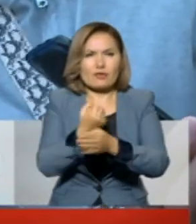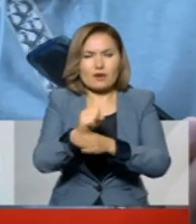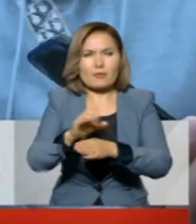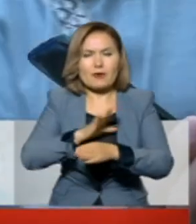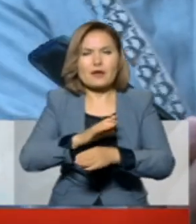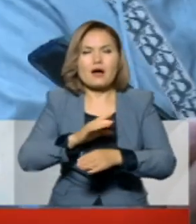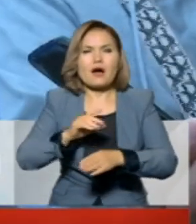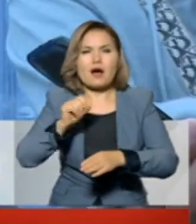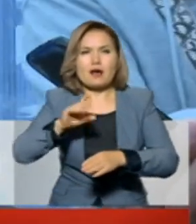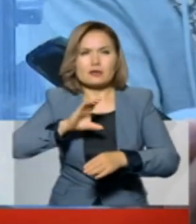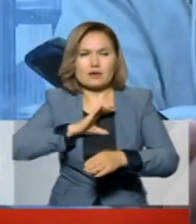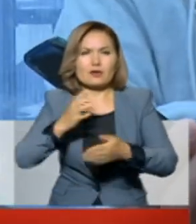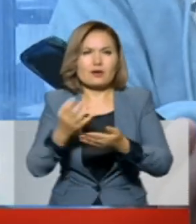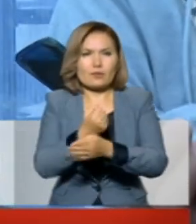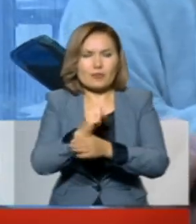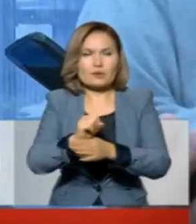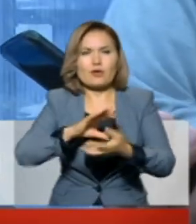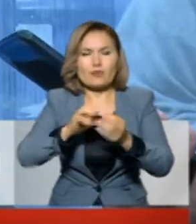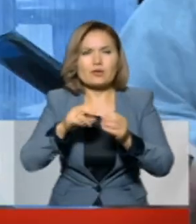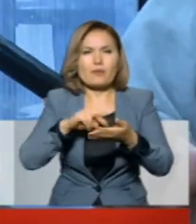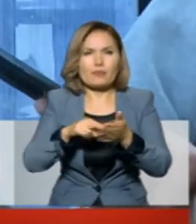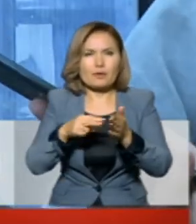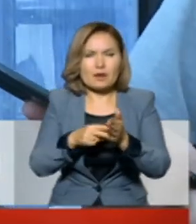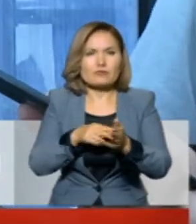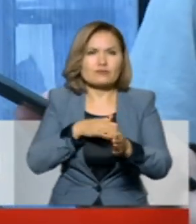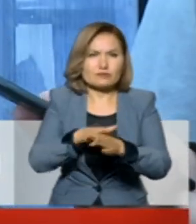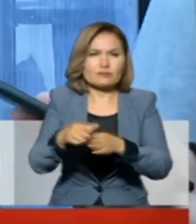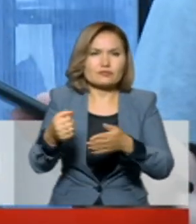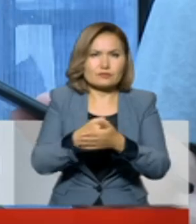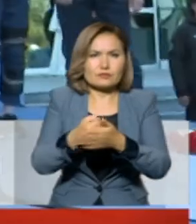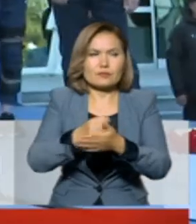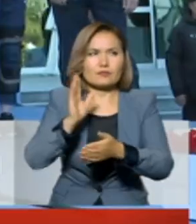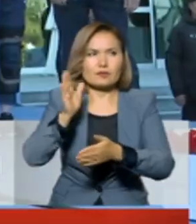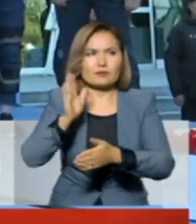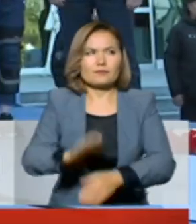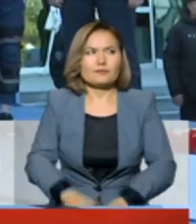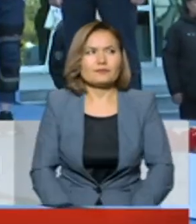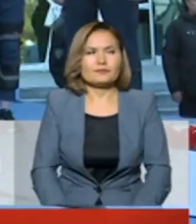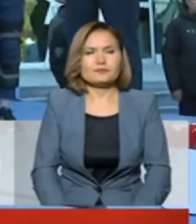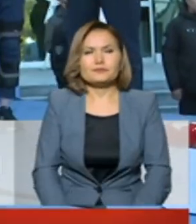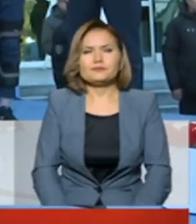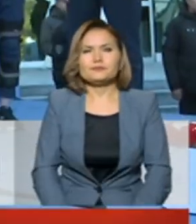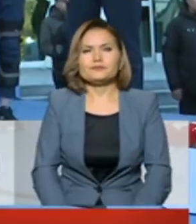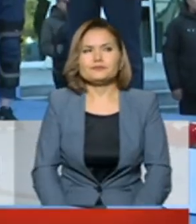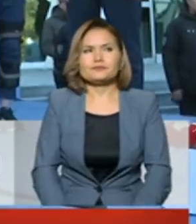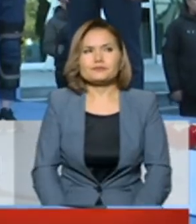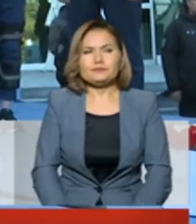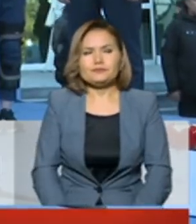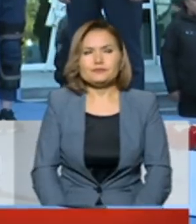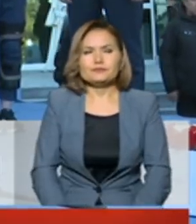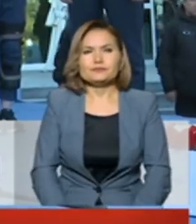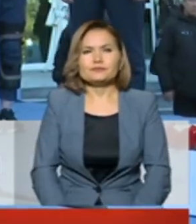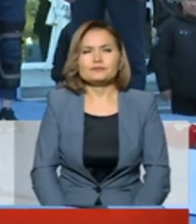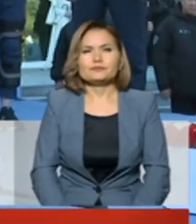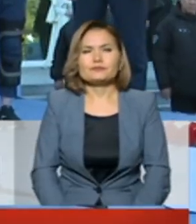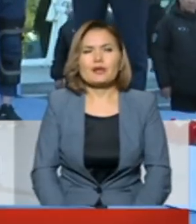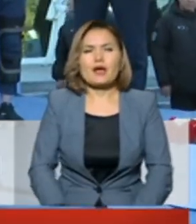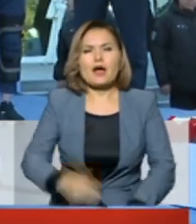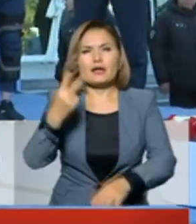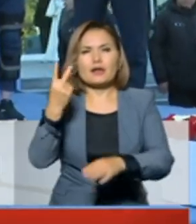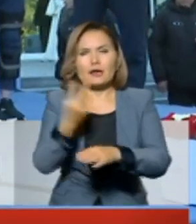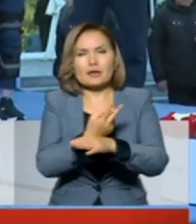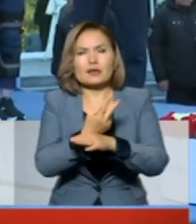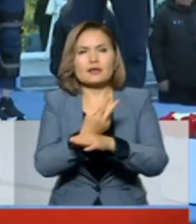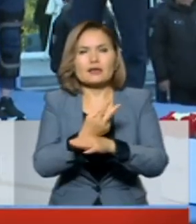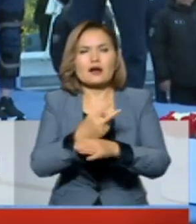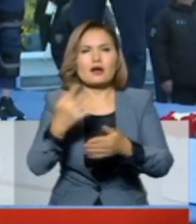менде солай екі дүркін паралимпиада чемпионы болам ба деген ой бар. Паралимпиаданың екі дүркін чемпионы